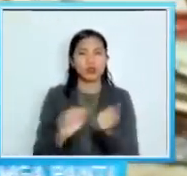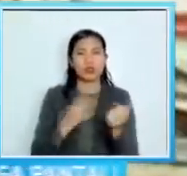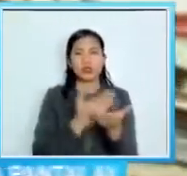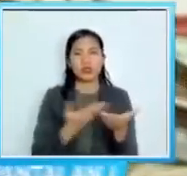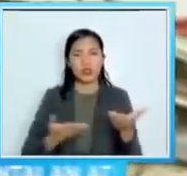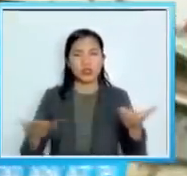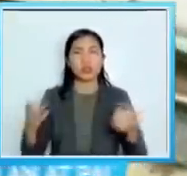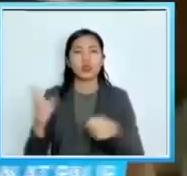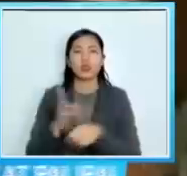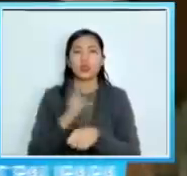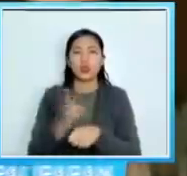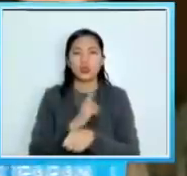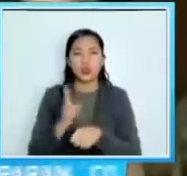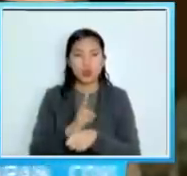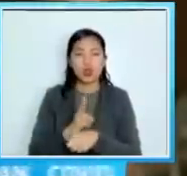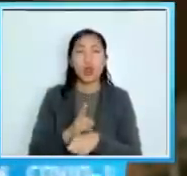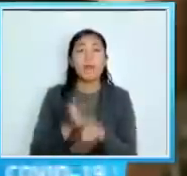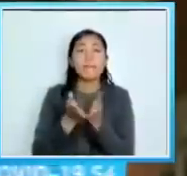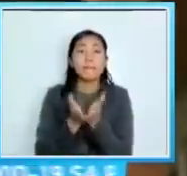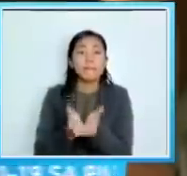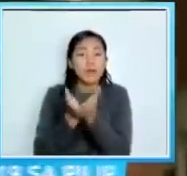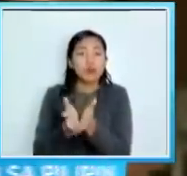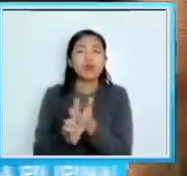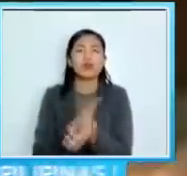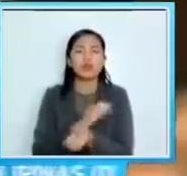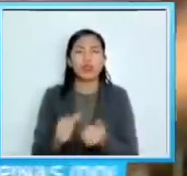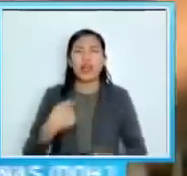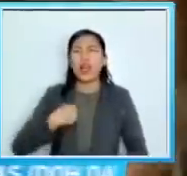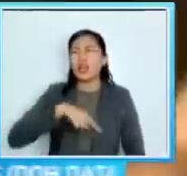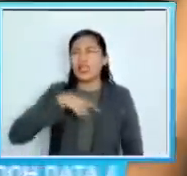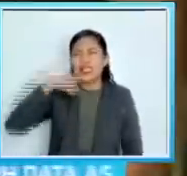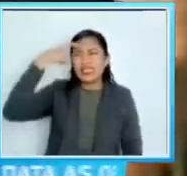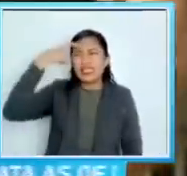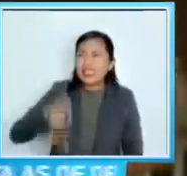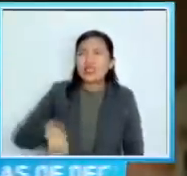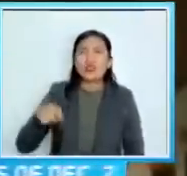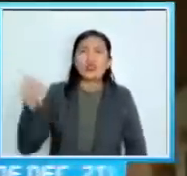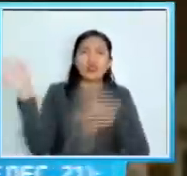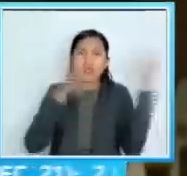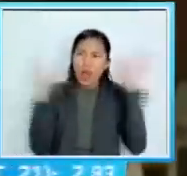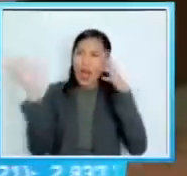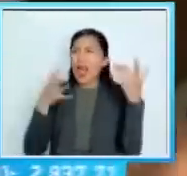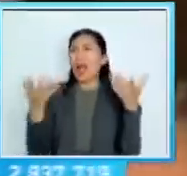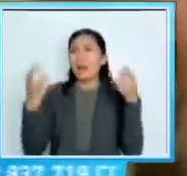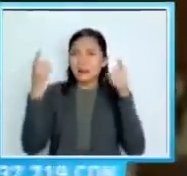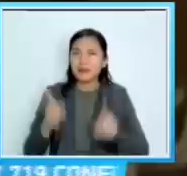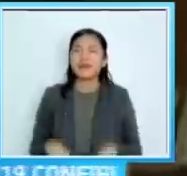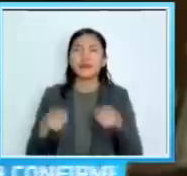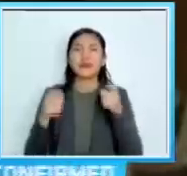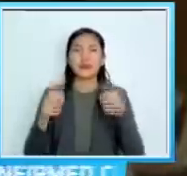nilang pump boat. Hindi ko maintindihan anong klase ng hangin kasi ang bilis na pangyayari. Ang alon ay